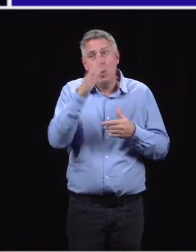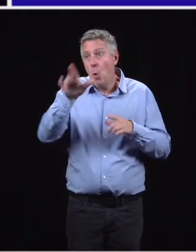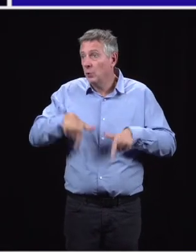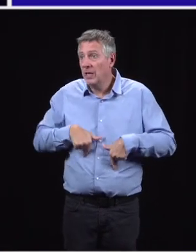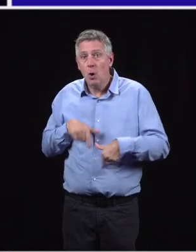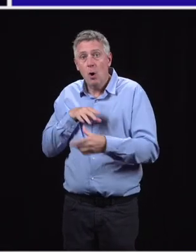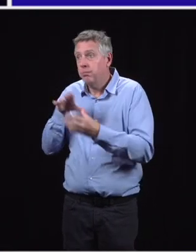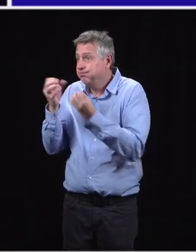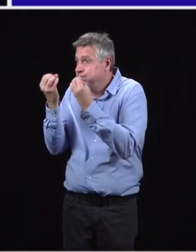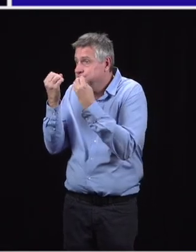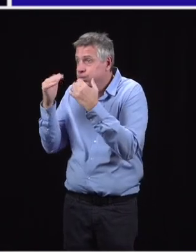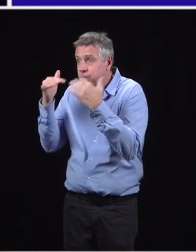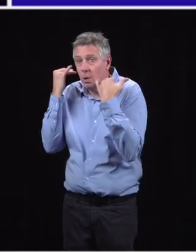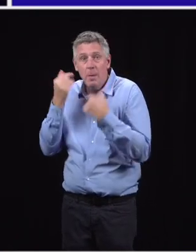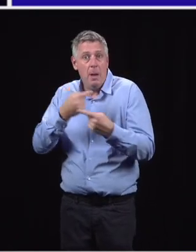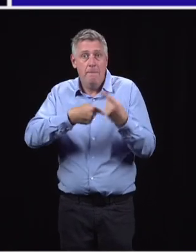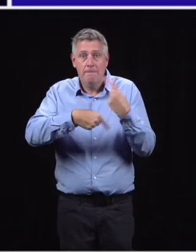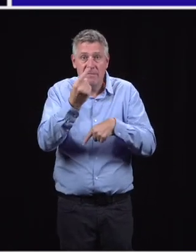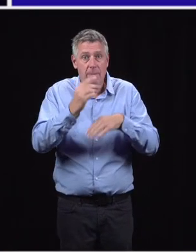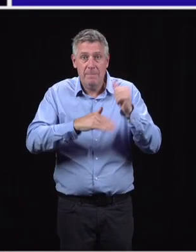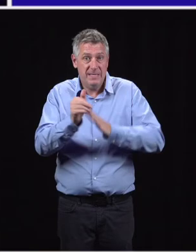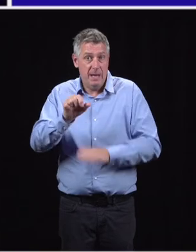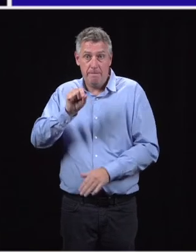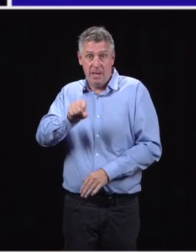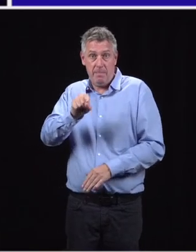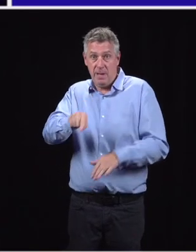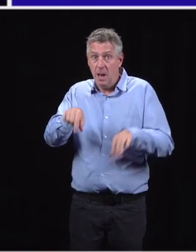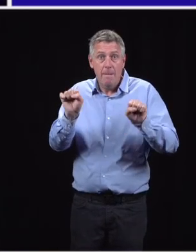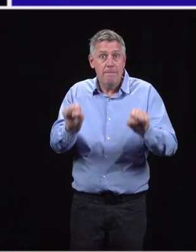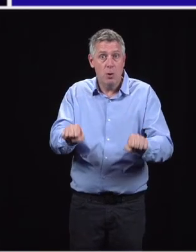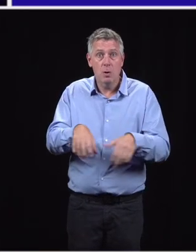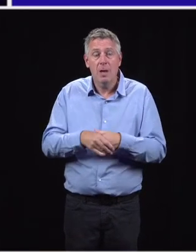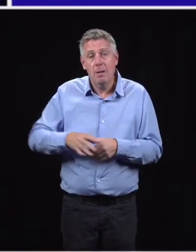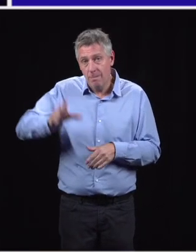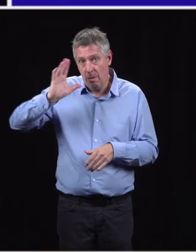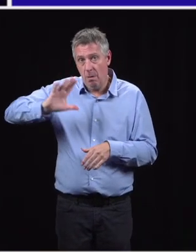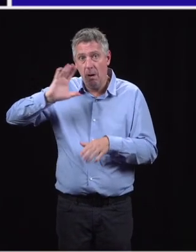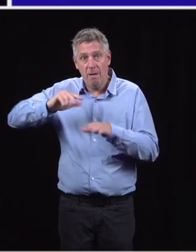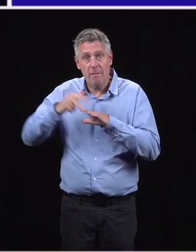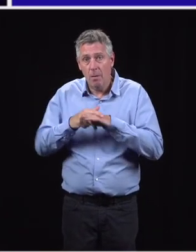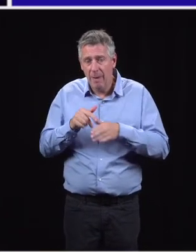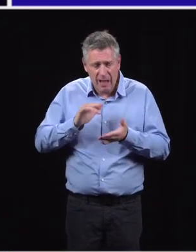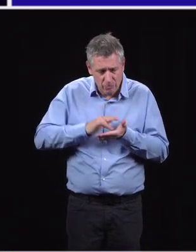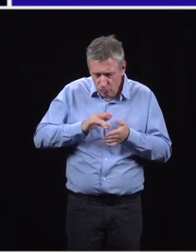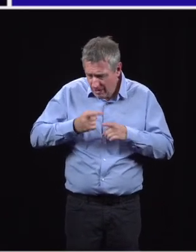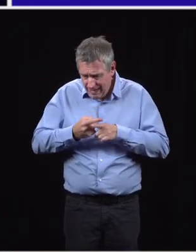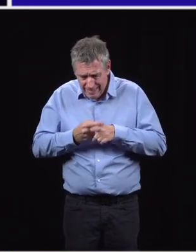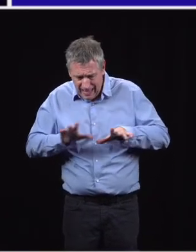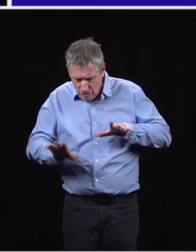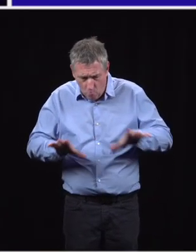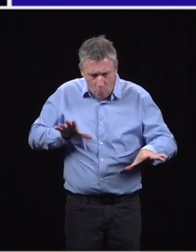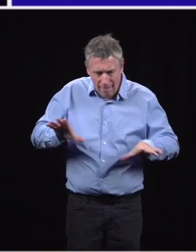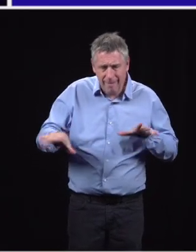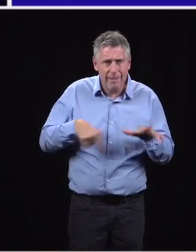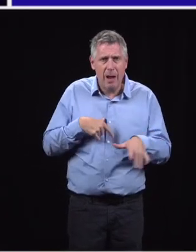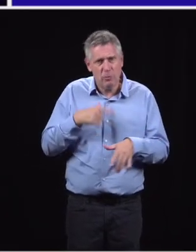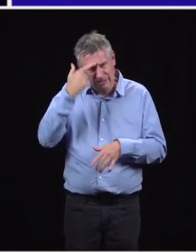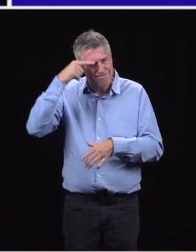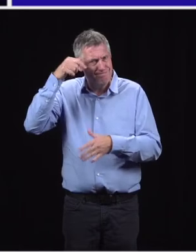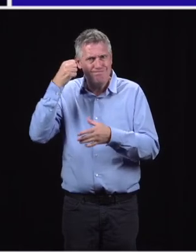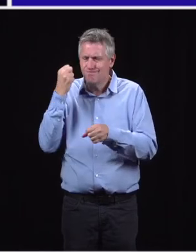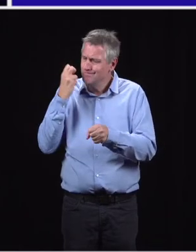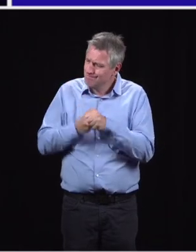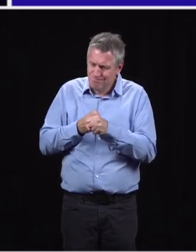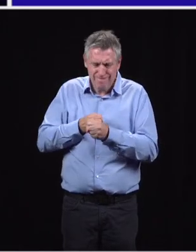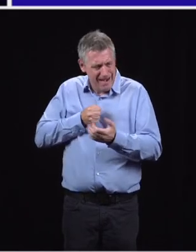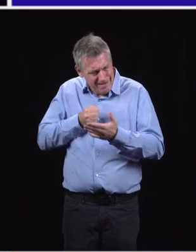amènent à ces métiers là et à comprendre ce métier mais au début effectivement c'était par tâtonnement et et par pugnacité surtout de